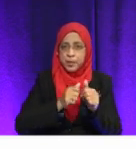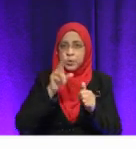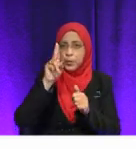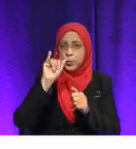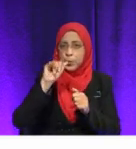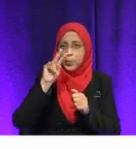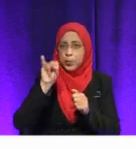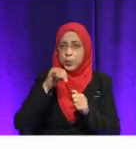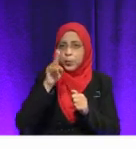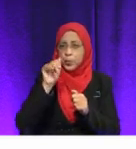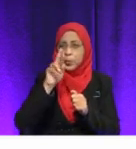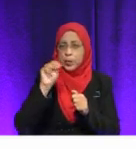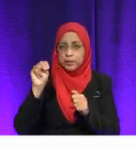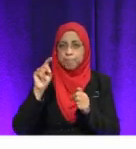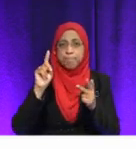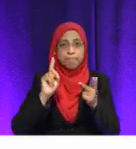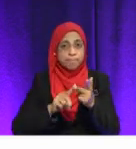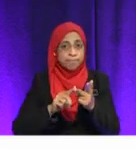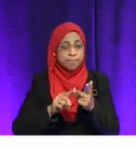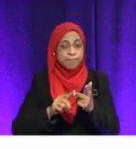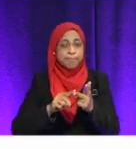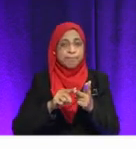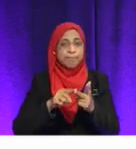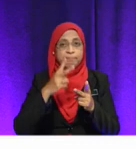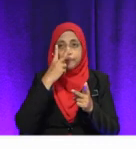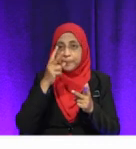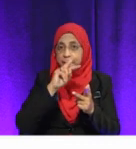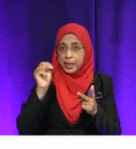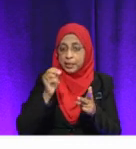kemudian lengkapkan pandangan Sisi